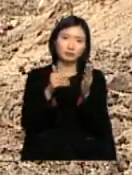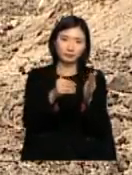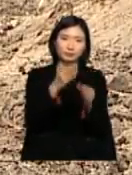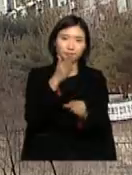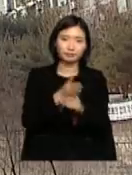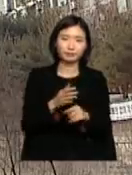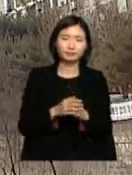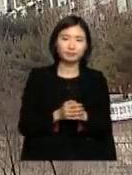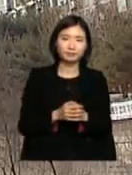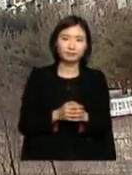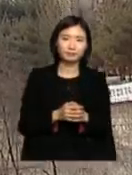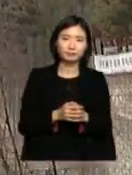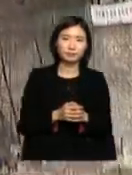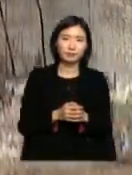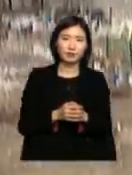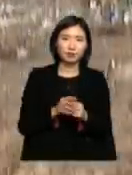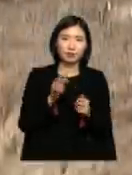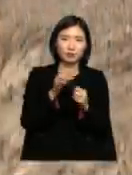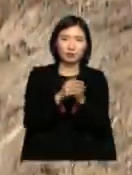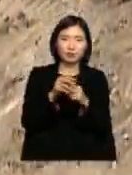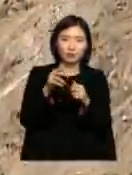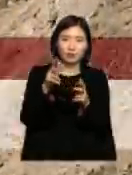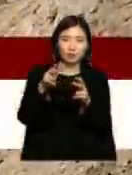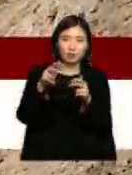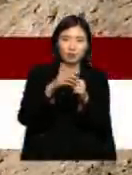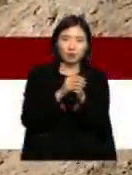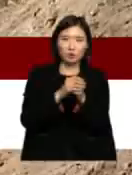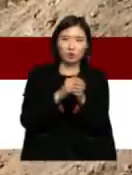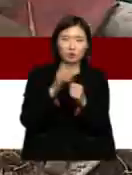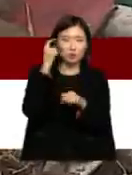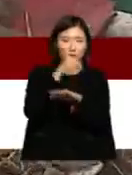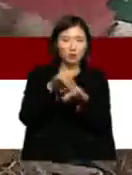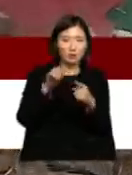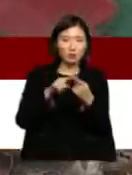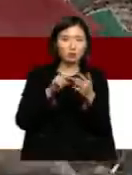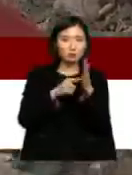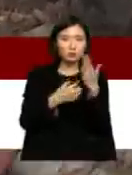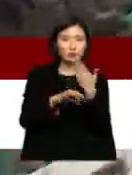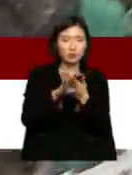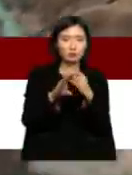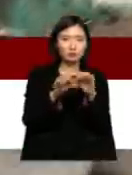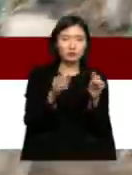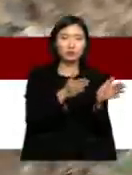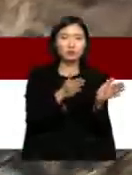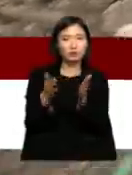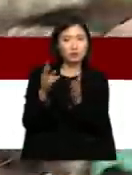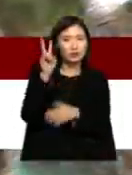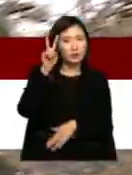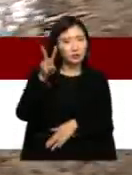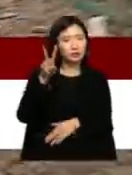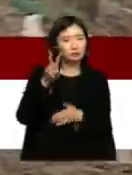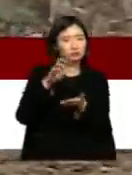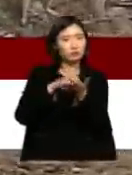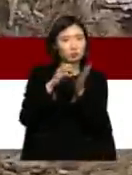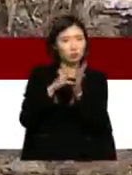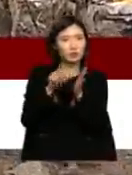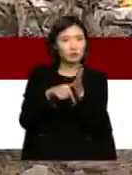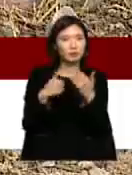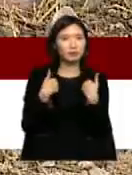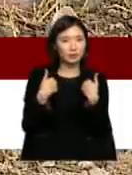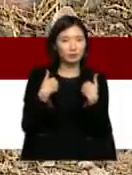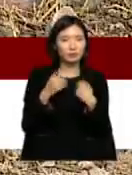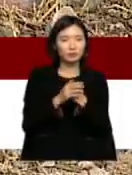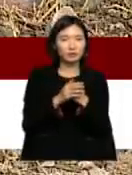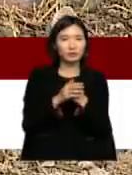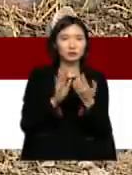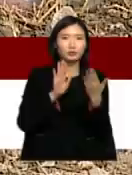있습니다. 시공사 측은 일정대로 공사가 진행되면 부지 정리 작업에 이틀 정도 소요된다는 입장.